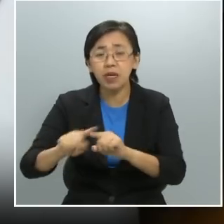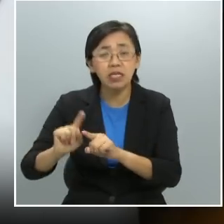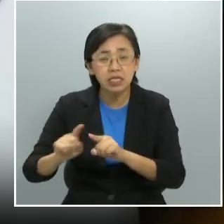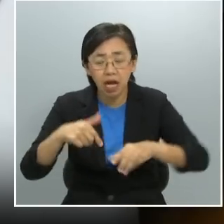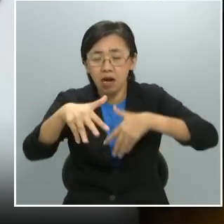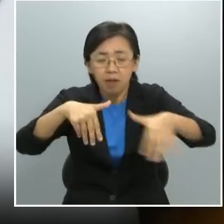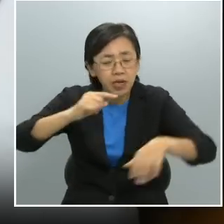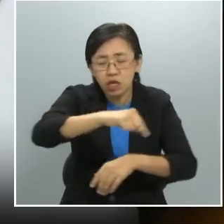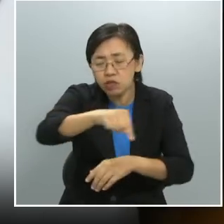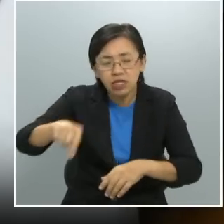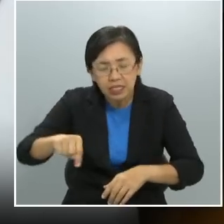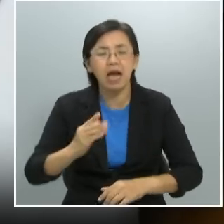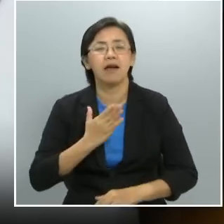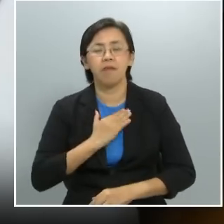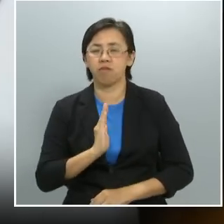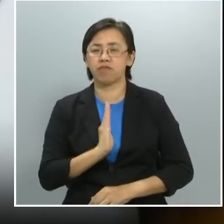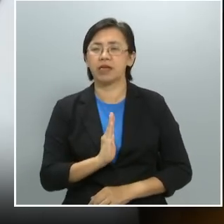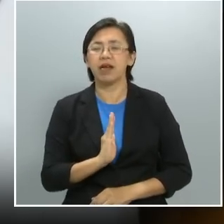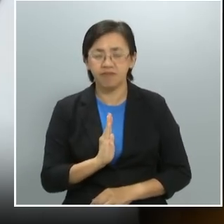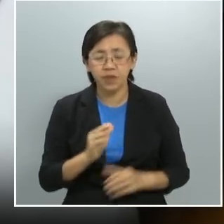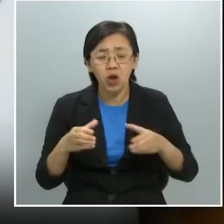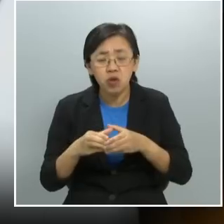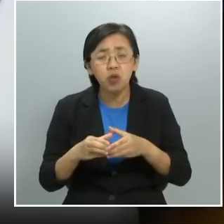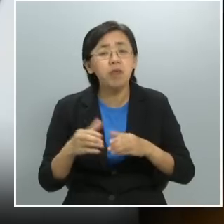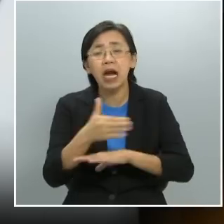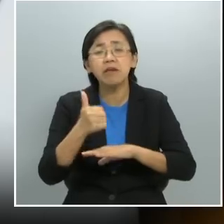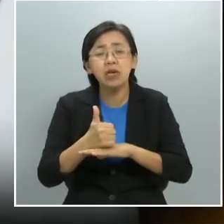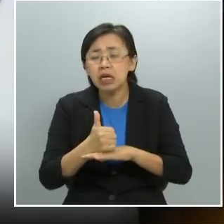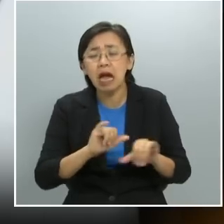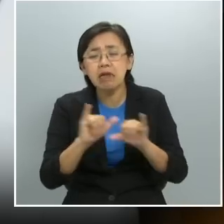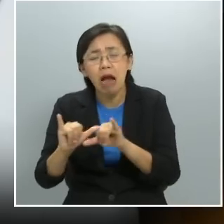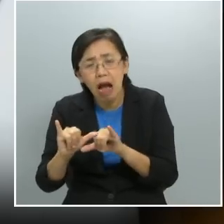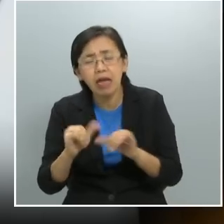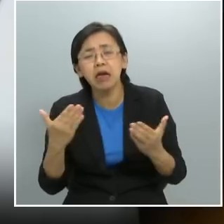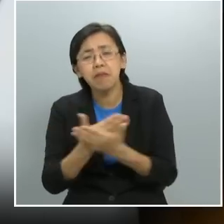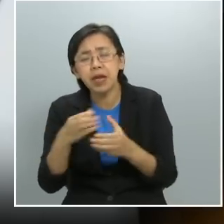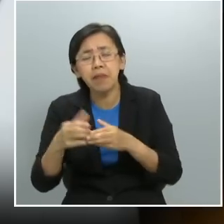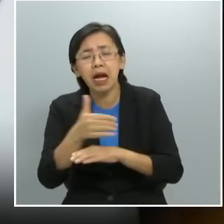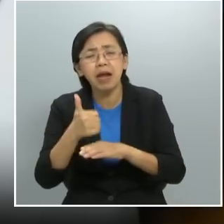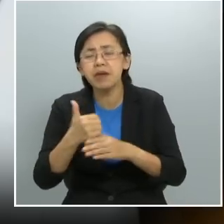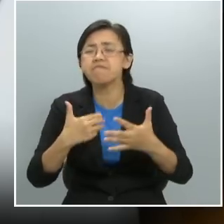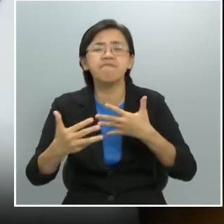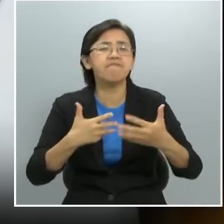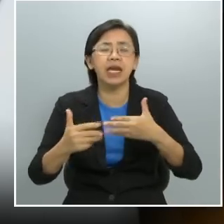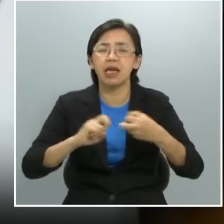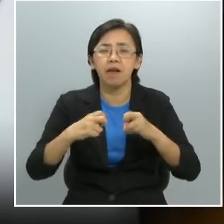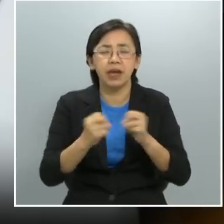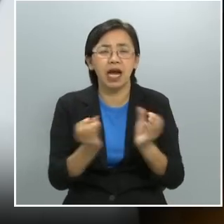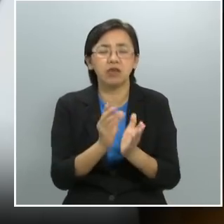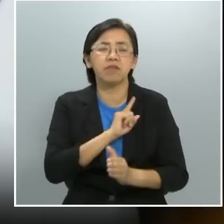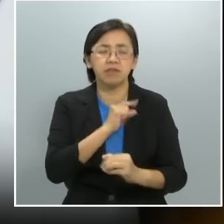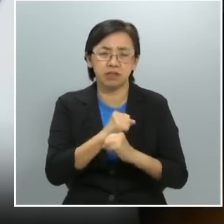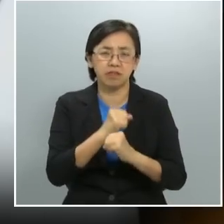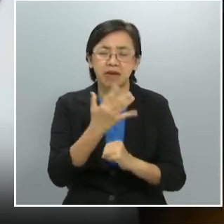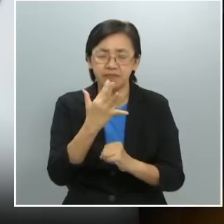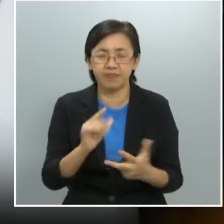กชุดความคิดอยู่แล้วไม่ว่าจะสังกัดพรรคใดดังนั้นการที่ต้องเปลี่ยนพรรคต้นสังกัดก็จะไม่กระทบต่อการทำหน้าที่นี